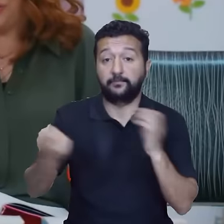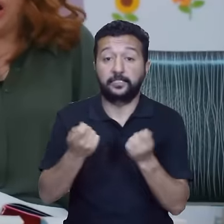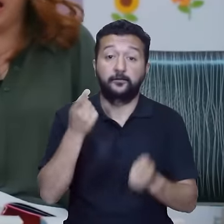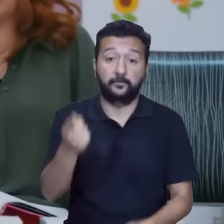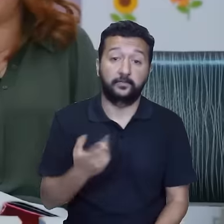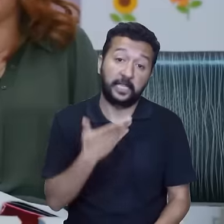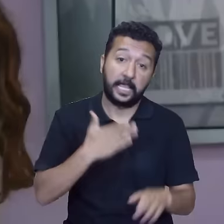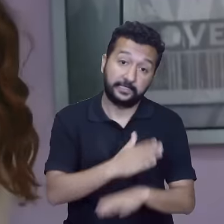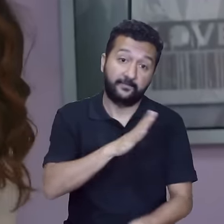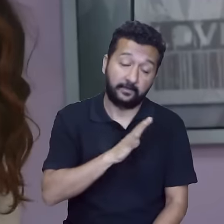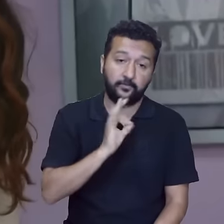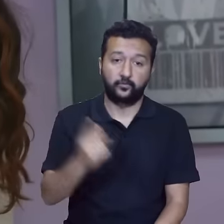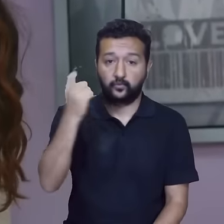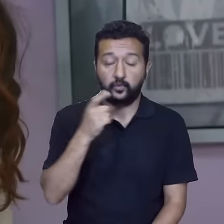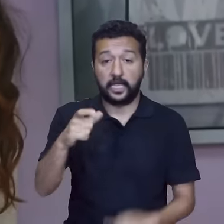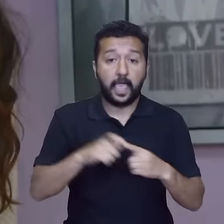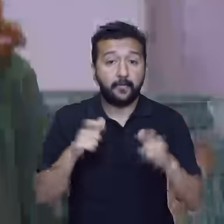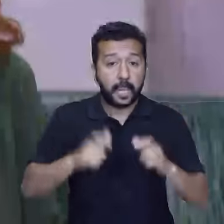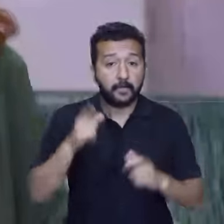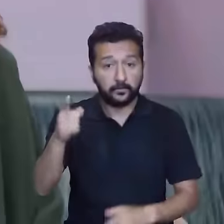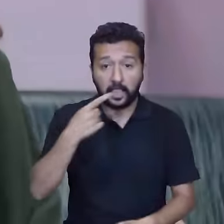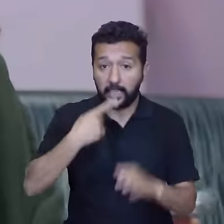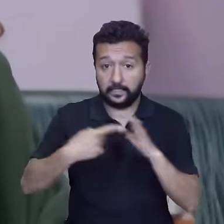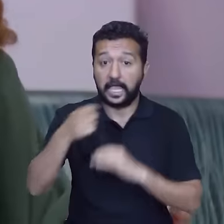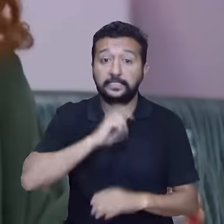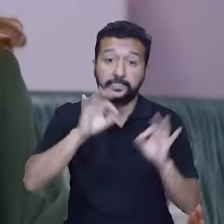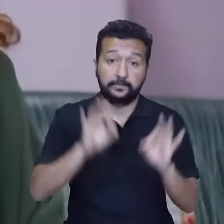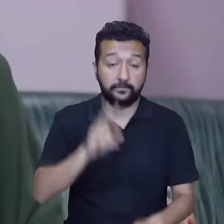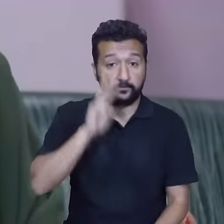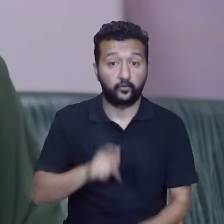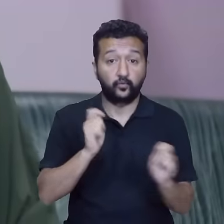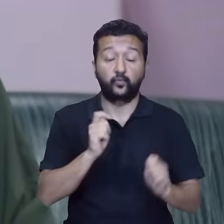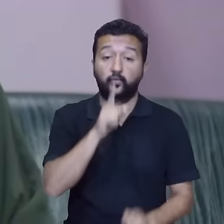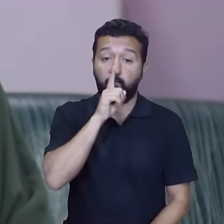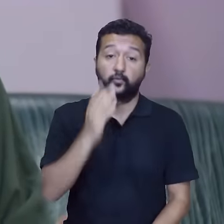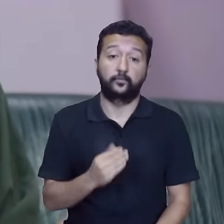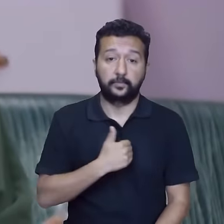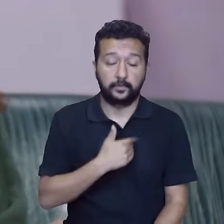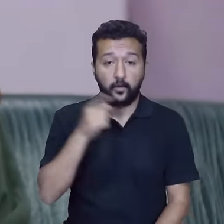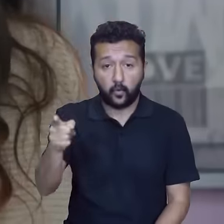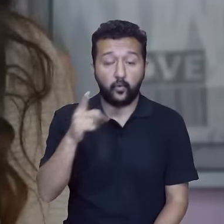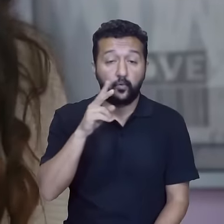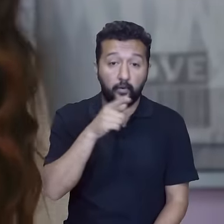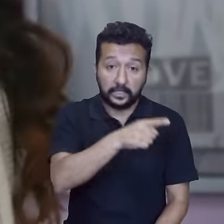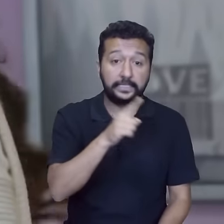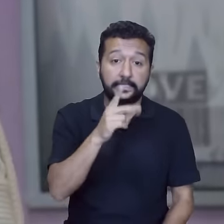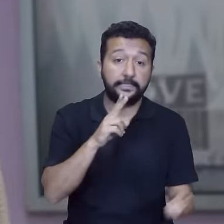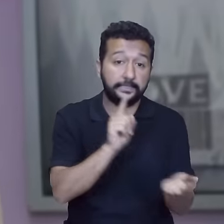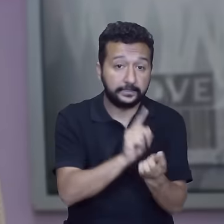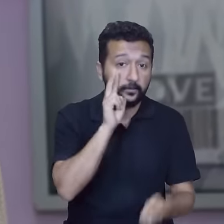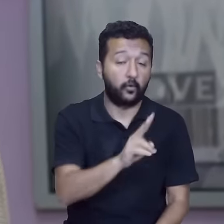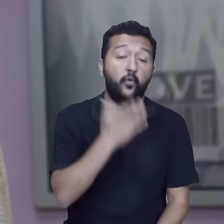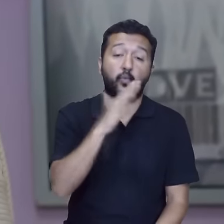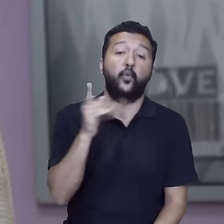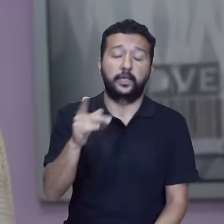aramaya çalışıyor. Aslı var mı diye. Kız Emel neredeyse ağzımdan kaçıracaktım. Vallahi zor tuttum kendimi. Ya onun gözü Itır'dan başkasını görür